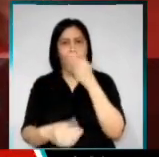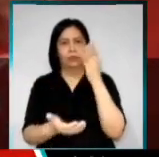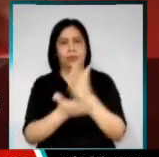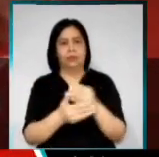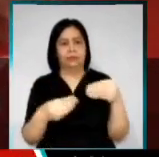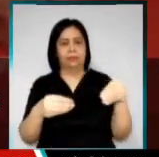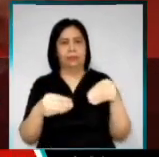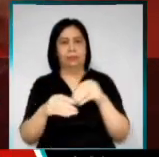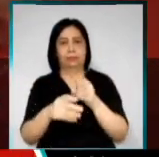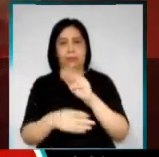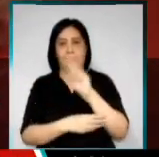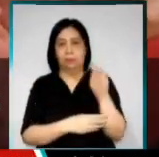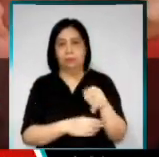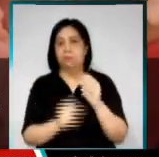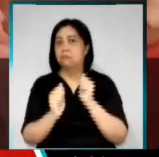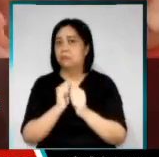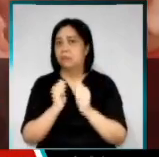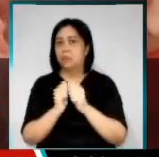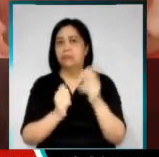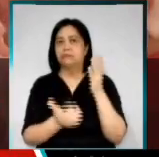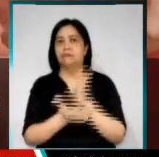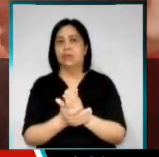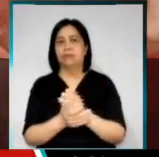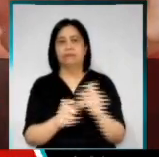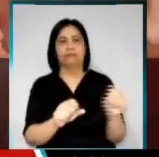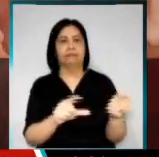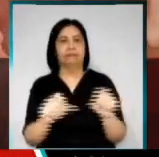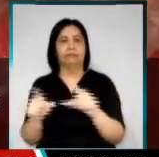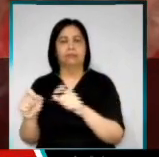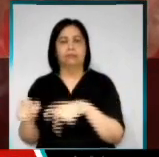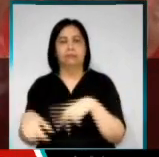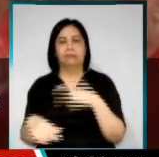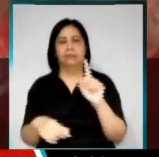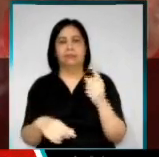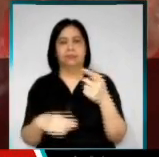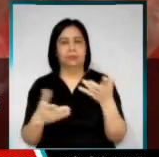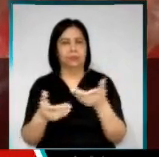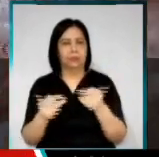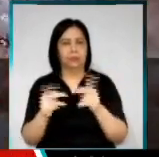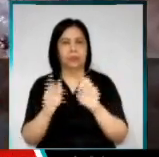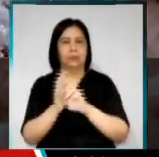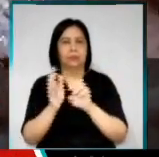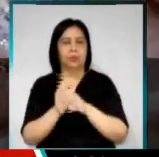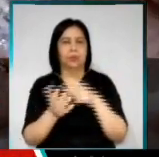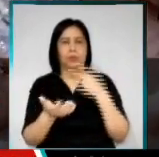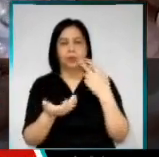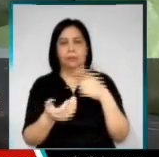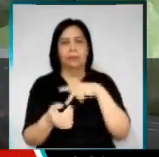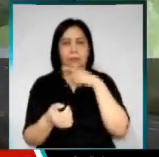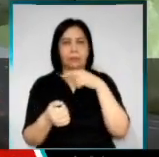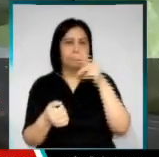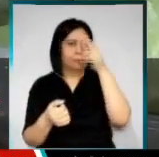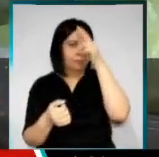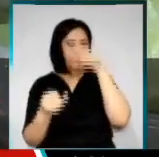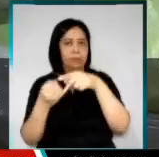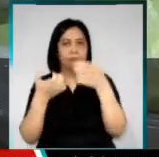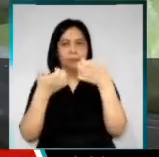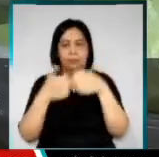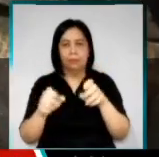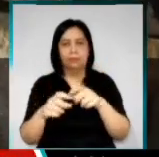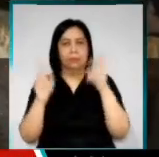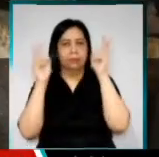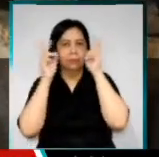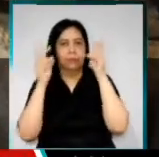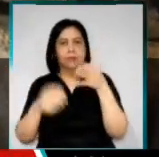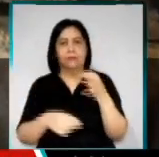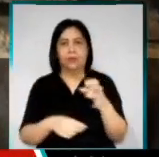Ibig sabihin, titigil sila sa pagbebenta ng mga pangunahing produkto gaya ng baboy, manok, itlog, gulay, isda at bigas